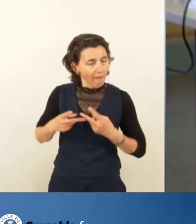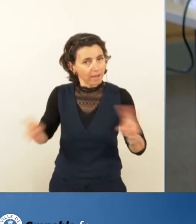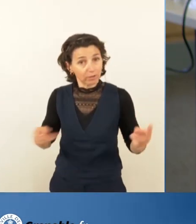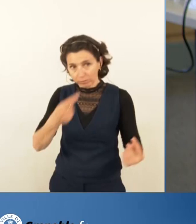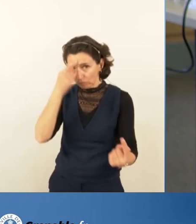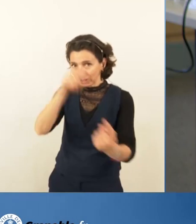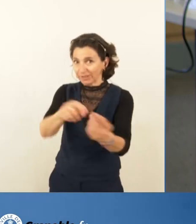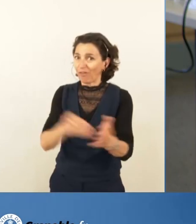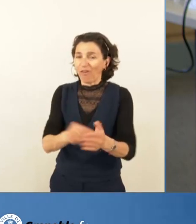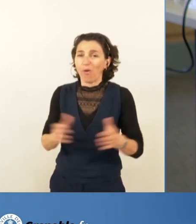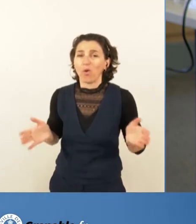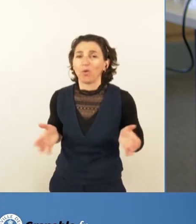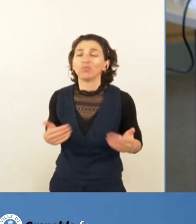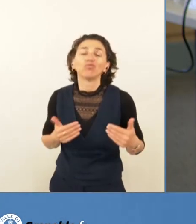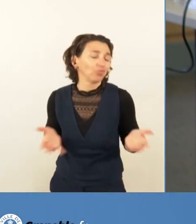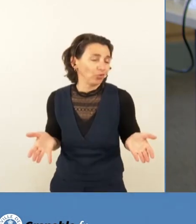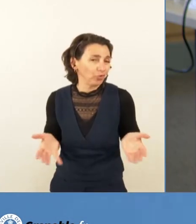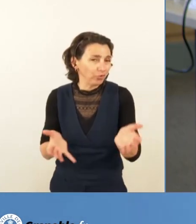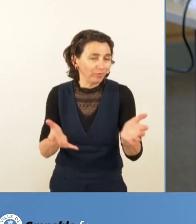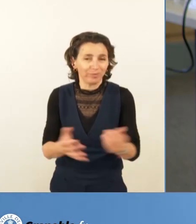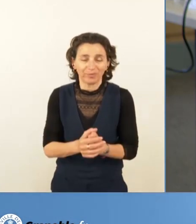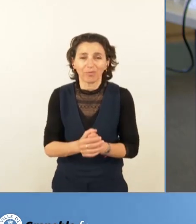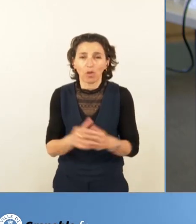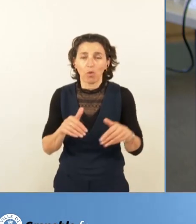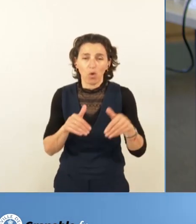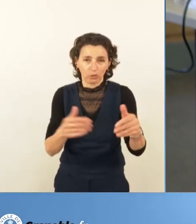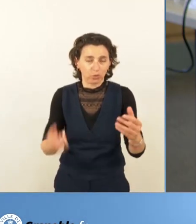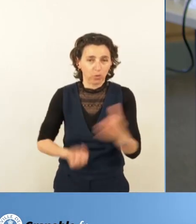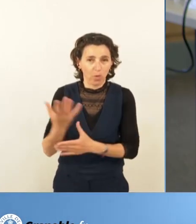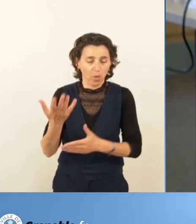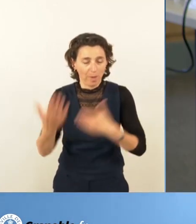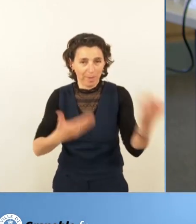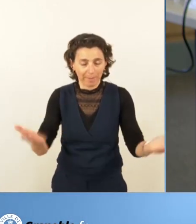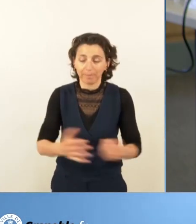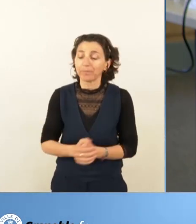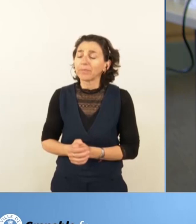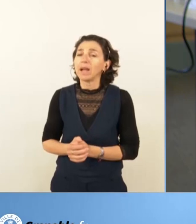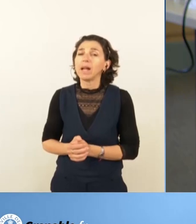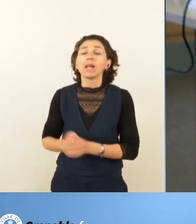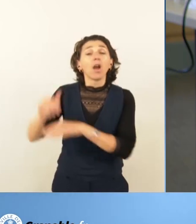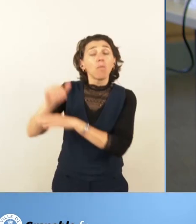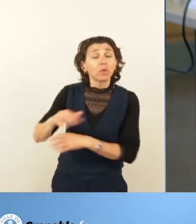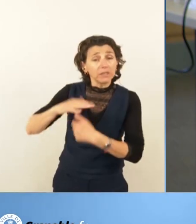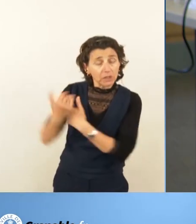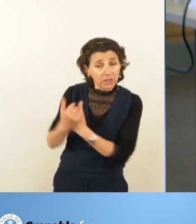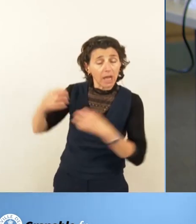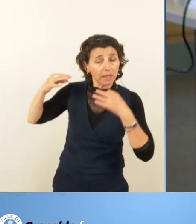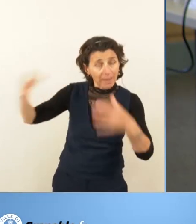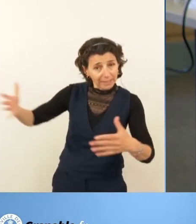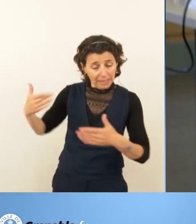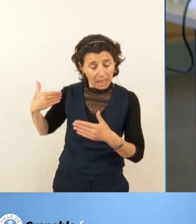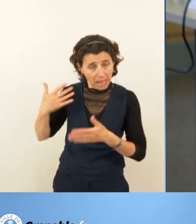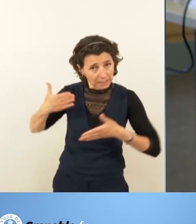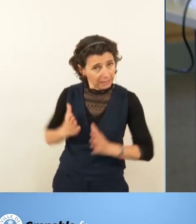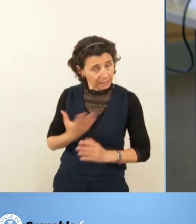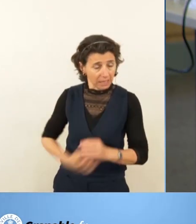une nouvelle impulsion dans le cadre de la mise en place du bouclier social et climatique des mesures renforçant la possibilité pour